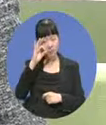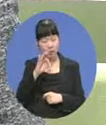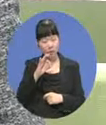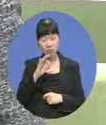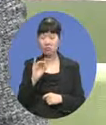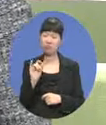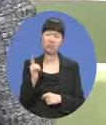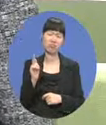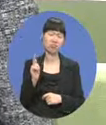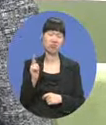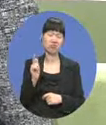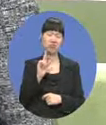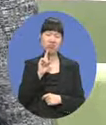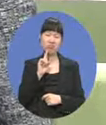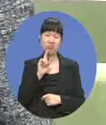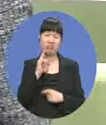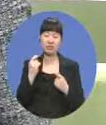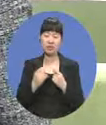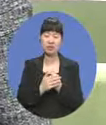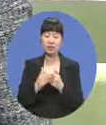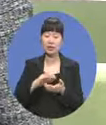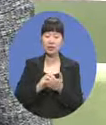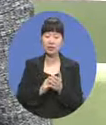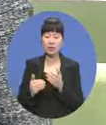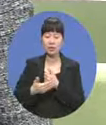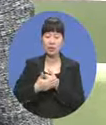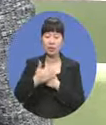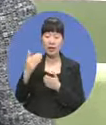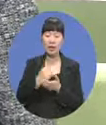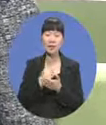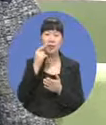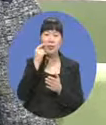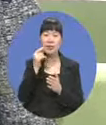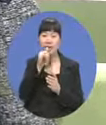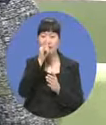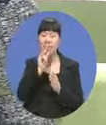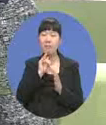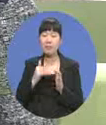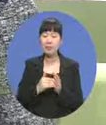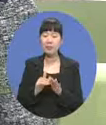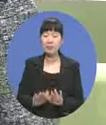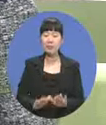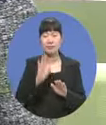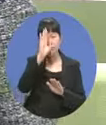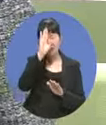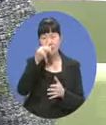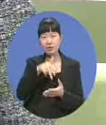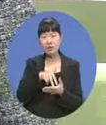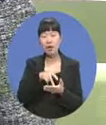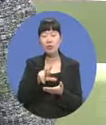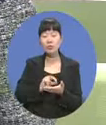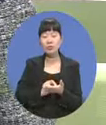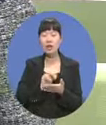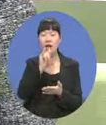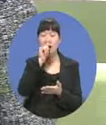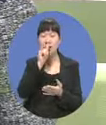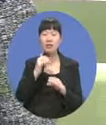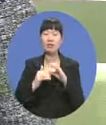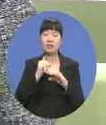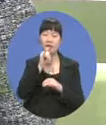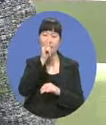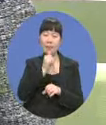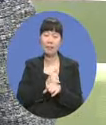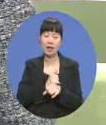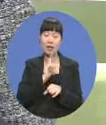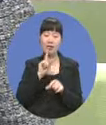보인다. 아니에요, 뭐 이제 이렇게 해서 적절한 도움을 받지 못하는 경우고요. 또 병적으로 좀 문제가 생기는 의사소통,